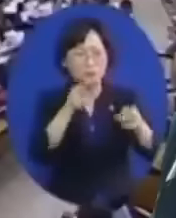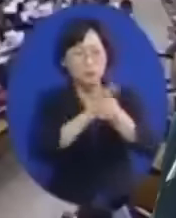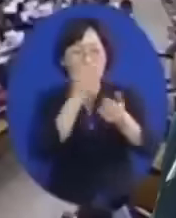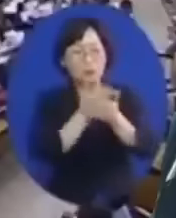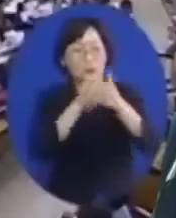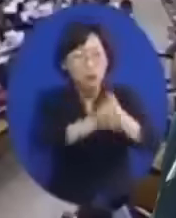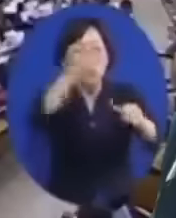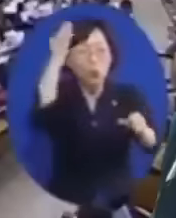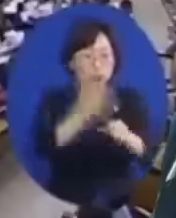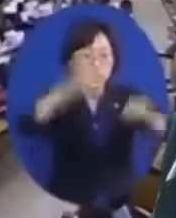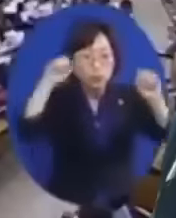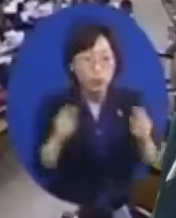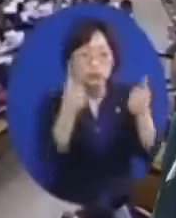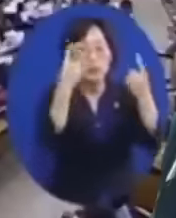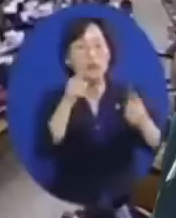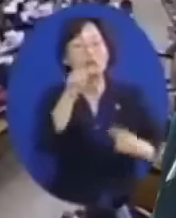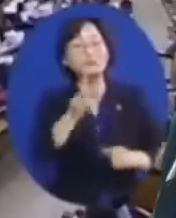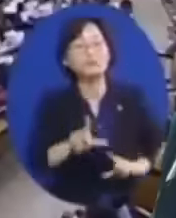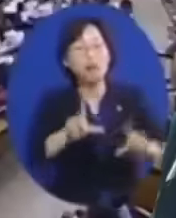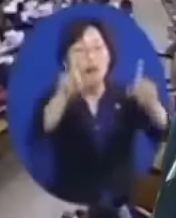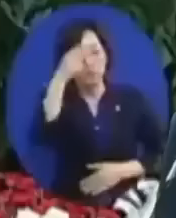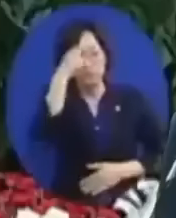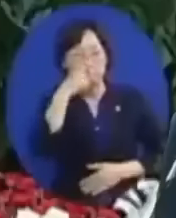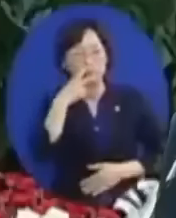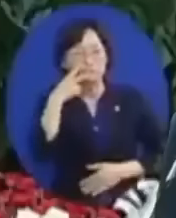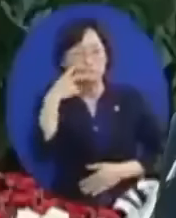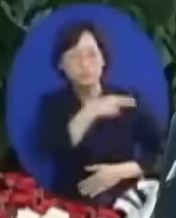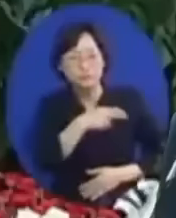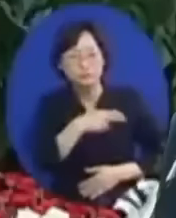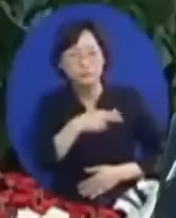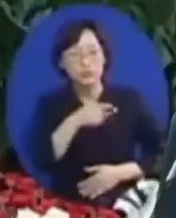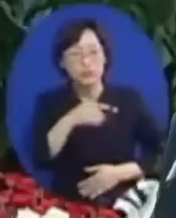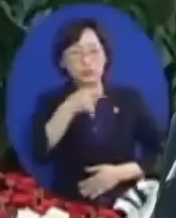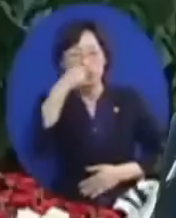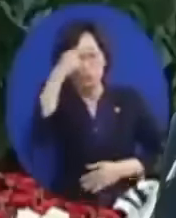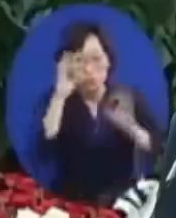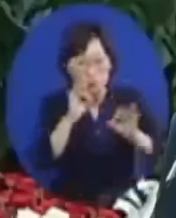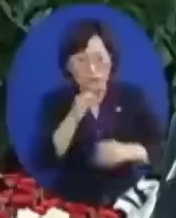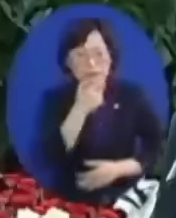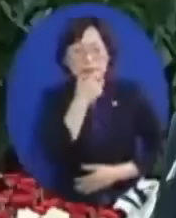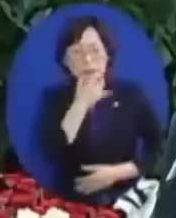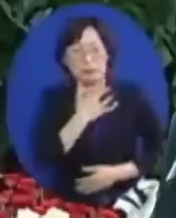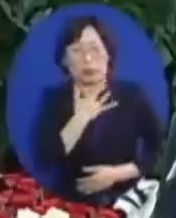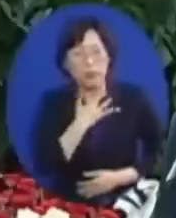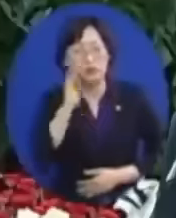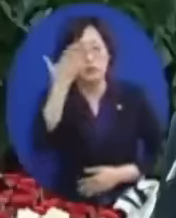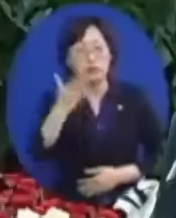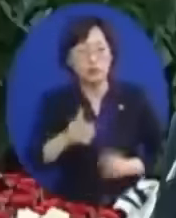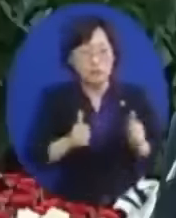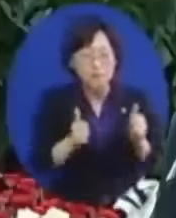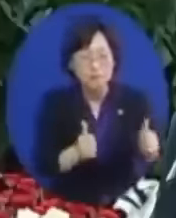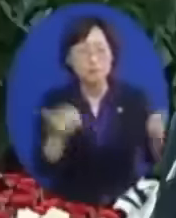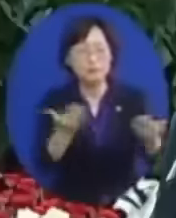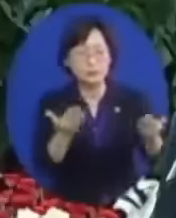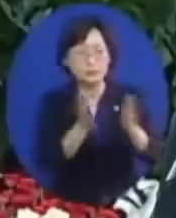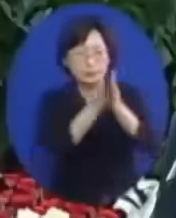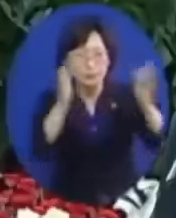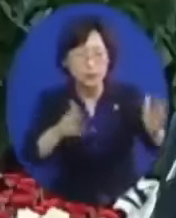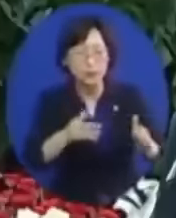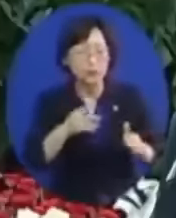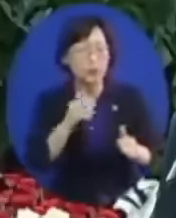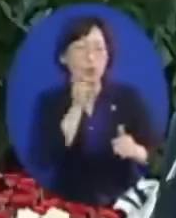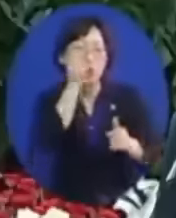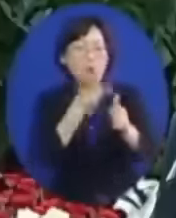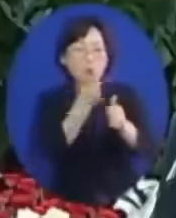시작해서 희한하게 술맛이 딱 떨어지고 아예 술을 쳐다보기도 싫었습니다. 열심히 일을 해서 코카콜라 회사를